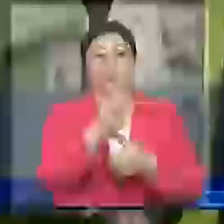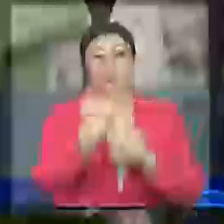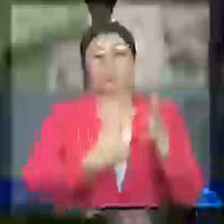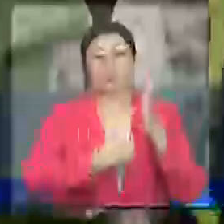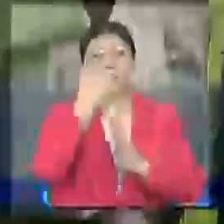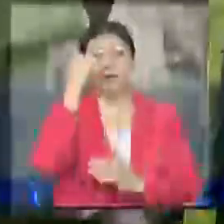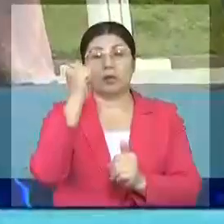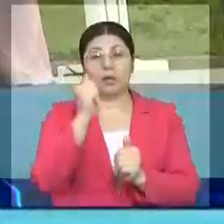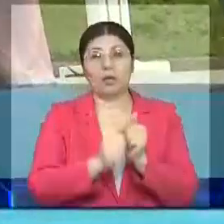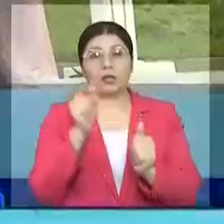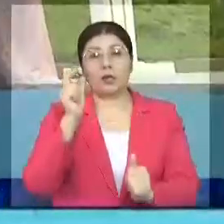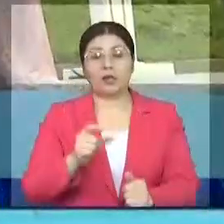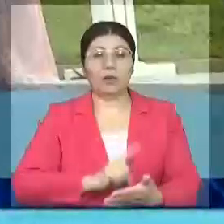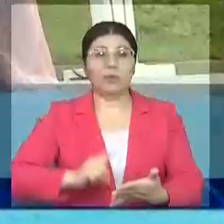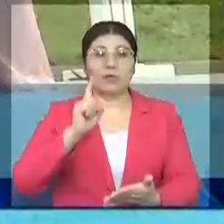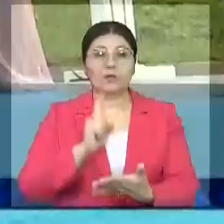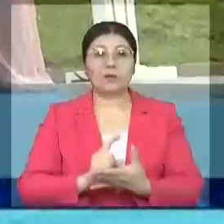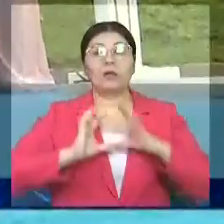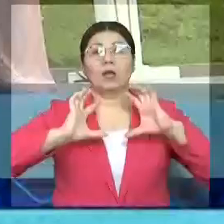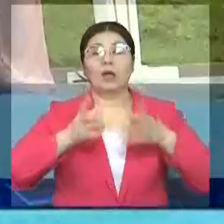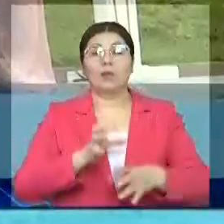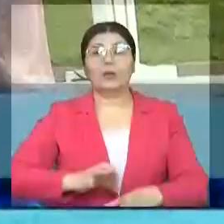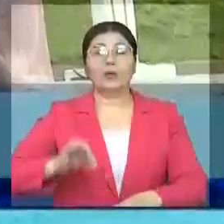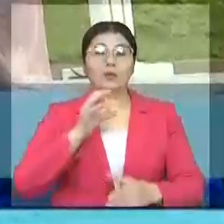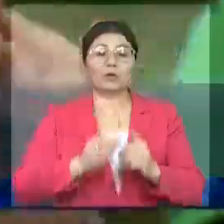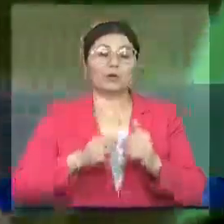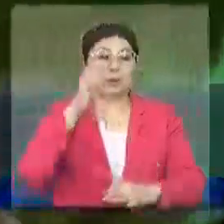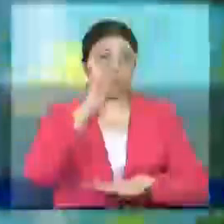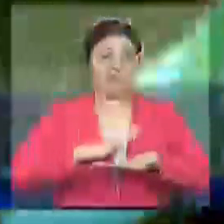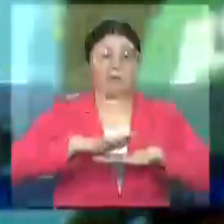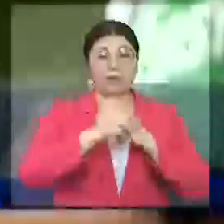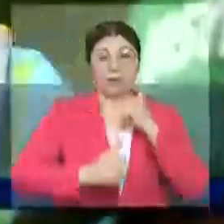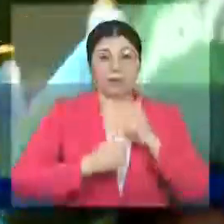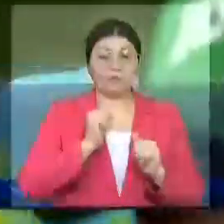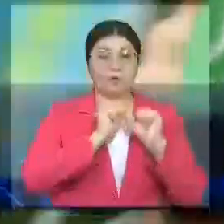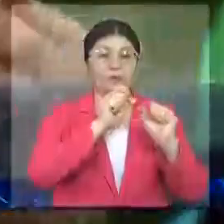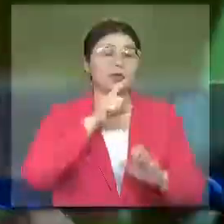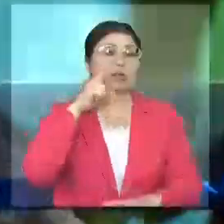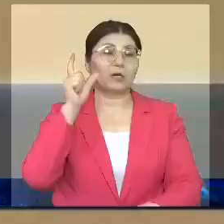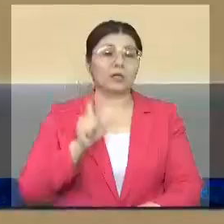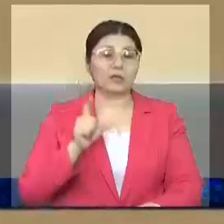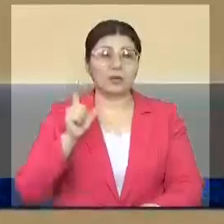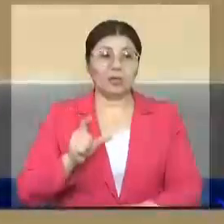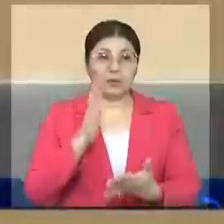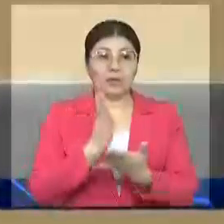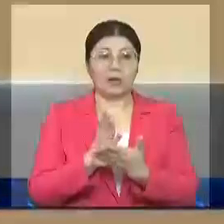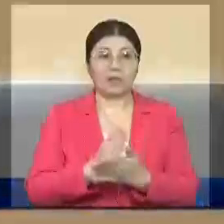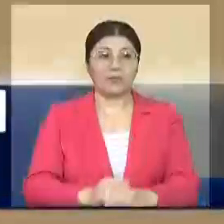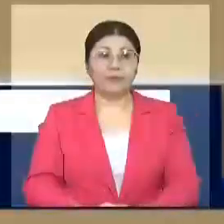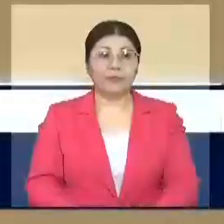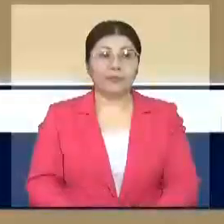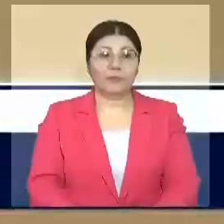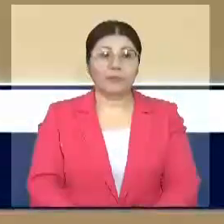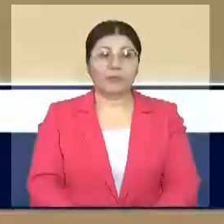азаматтың перзенттік парызы. Әсіресе халықаралық деңгейде облыс ел намысын қорғап жүрген жастар үшін бұл сезім ерекше. 7-ші сыныптан бастап